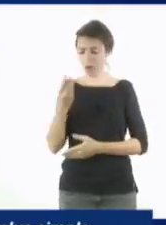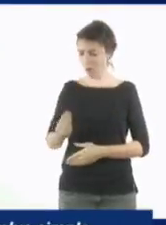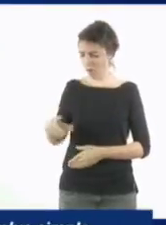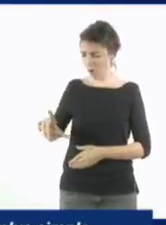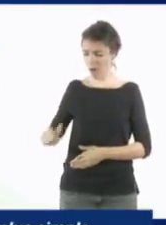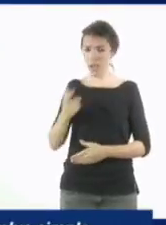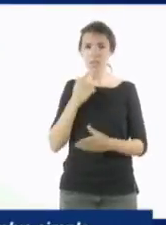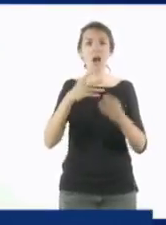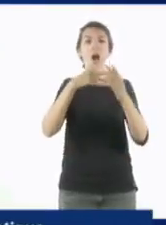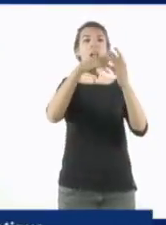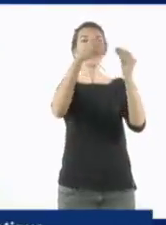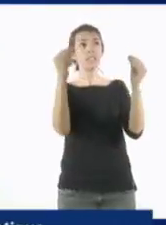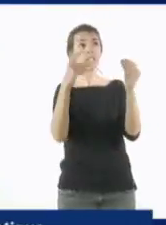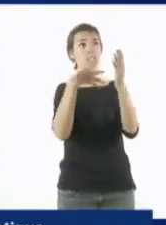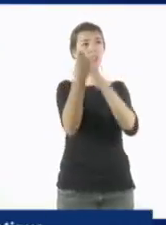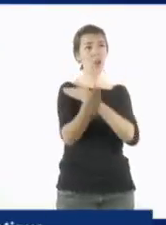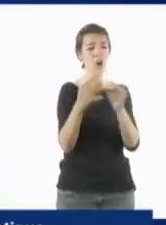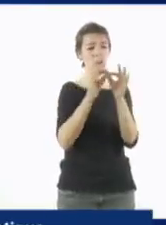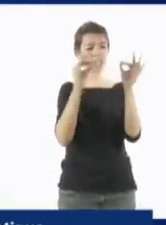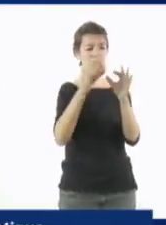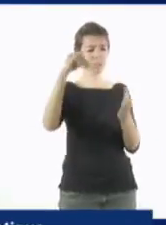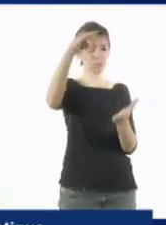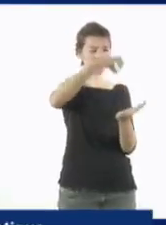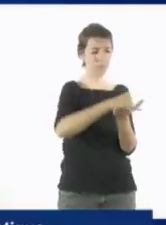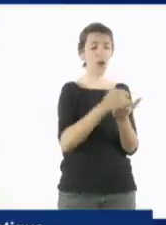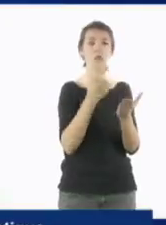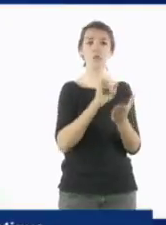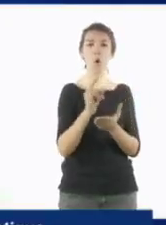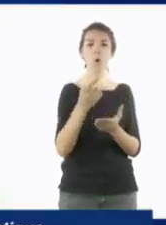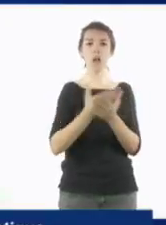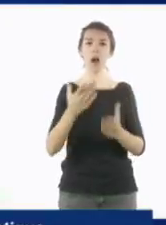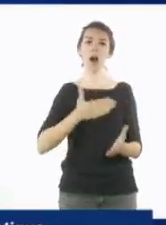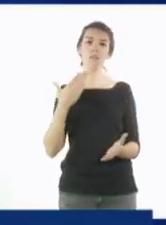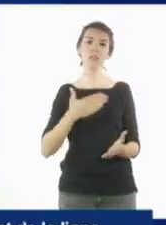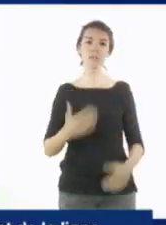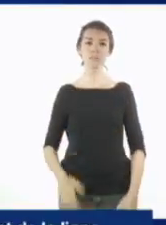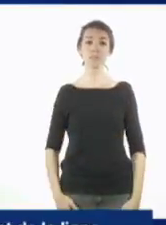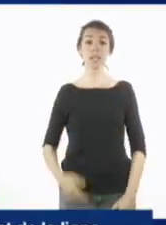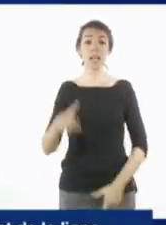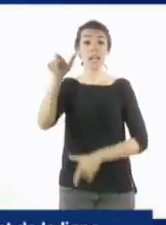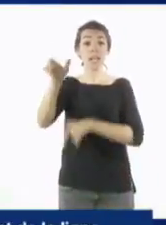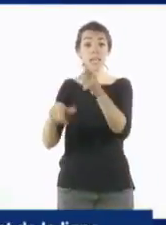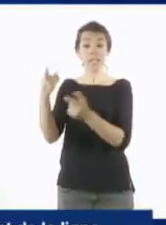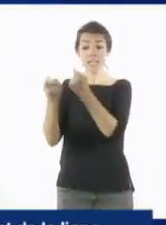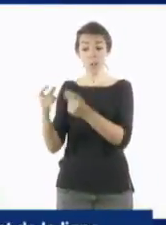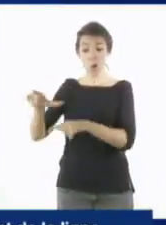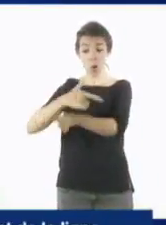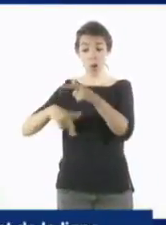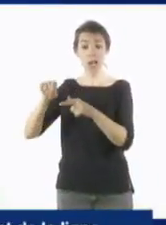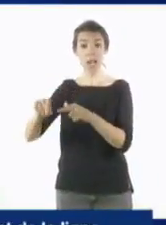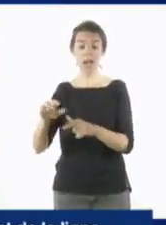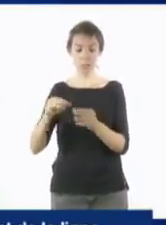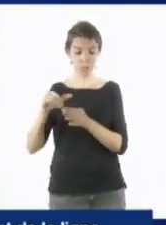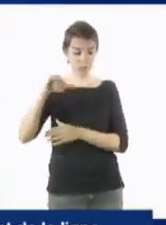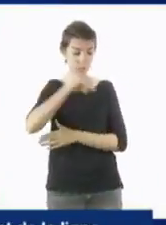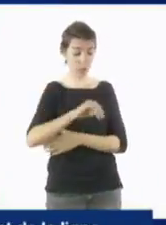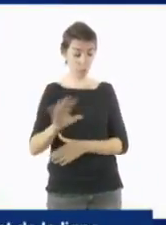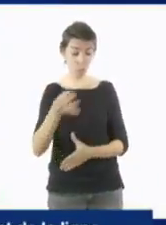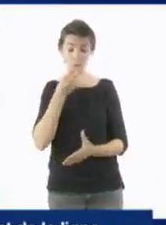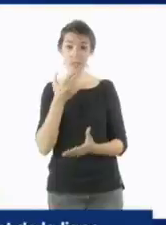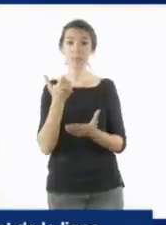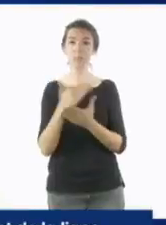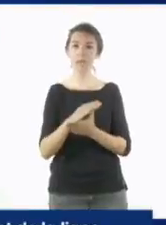pas à sortir à Siné, re-rentrer dans une ligne domestique. C'est très avantageux. Si la clientèle locale profite pleinement de la ligne, c'est